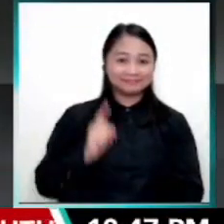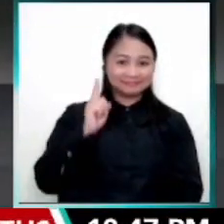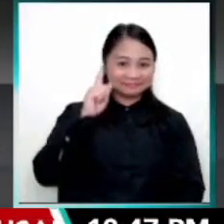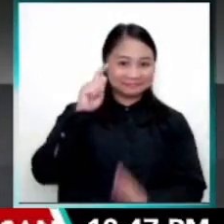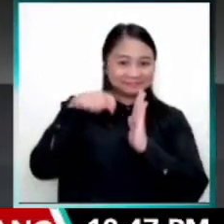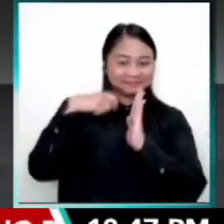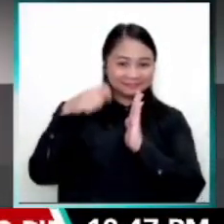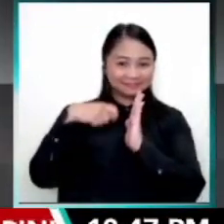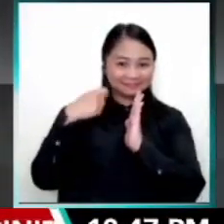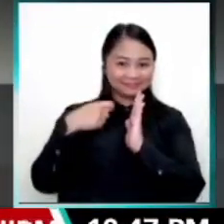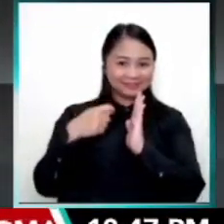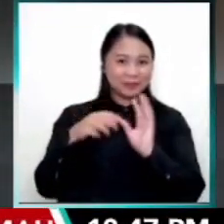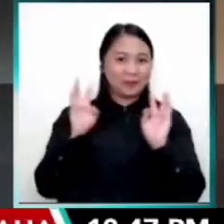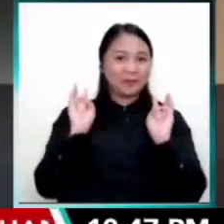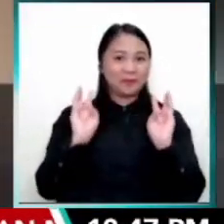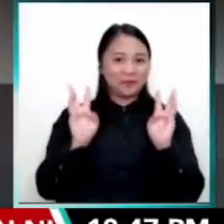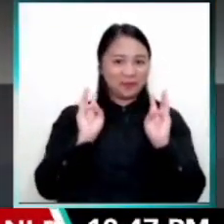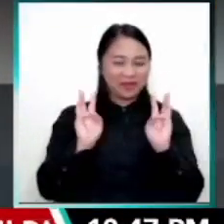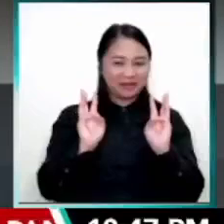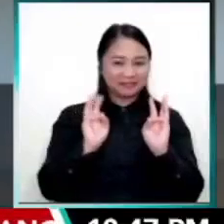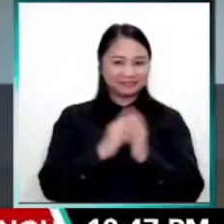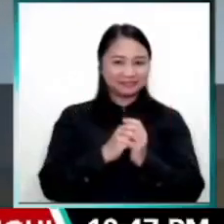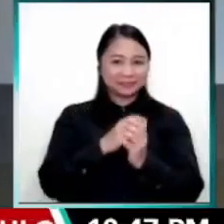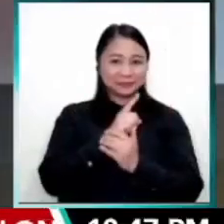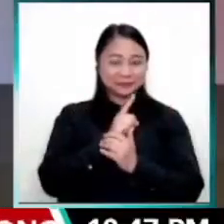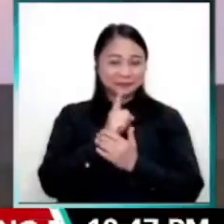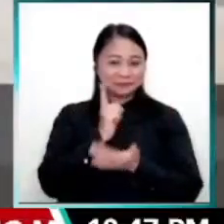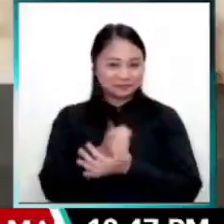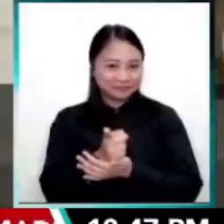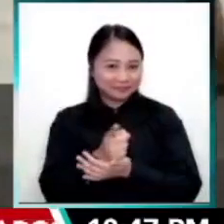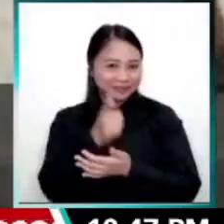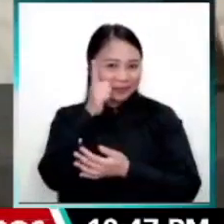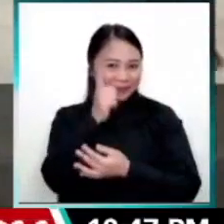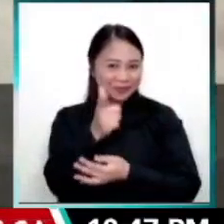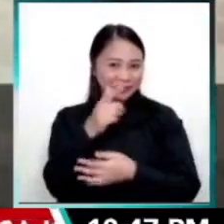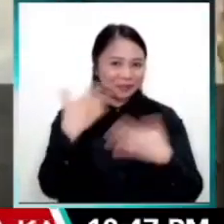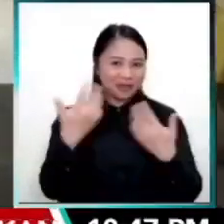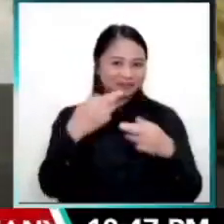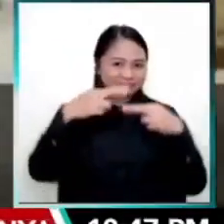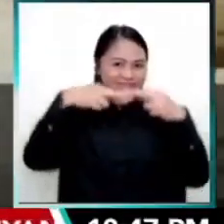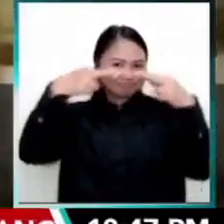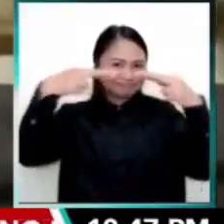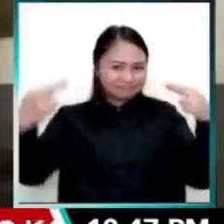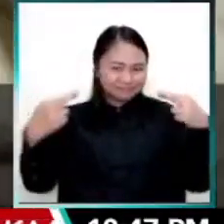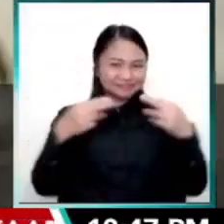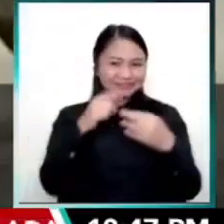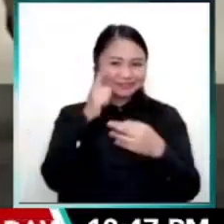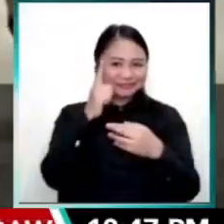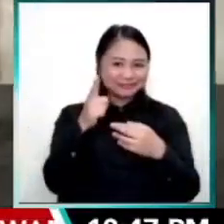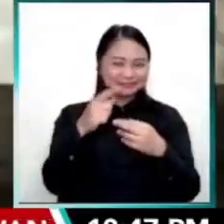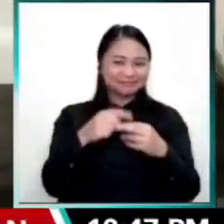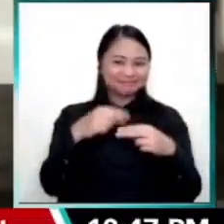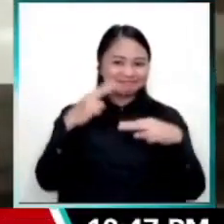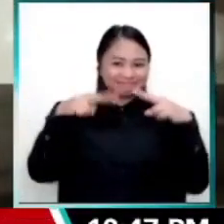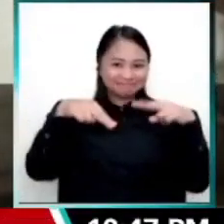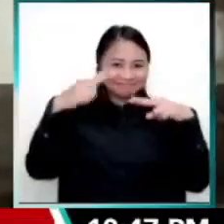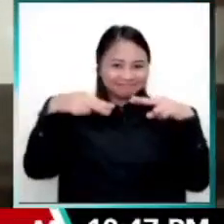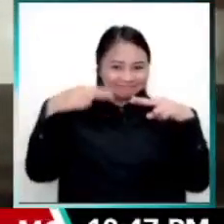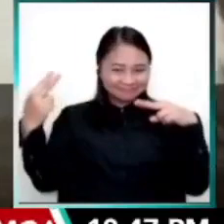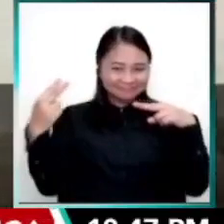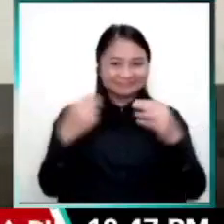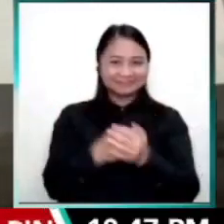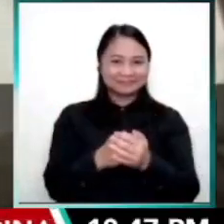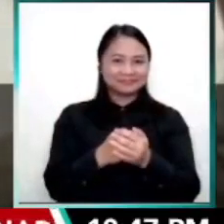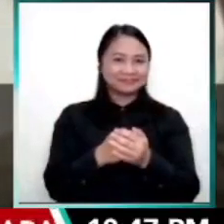Oh, diba? Tila hinaluan kasi ng gymnastics ng player na si Christian Deliola ang kanyang